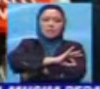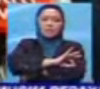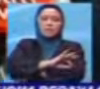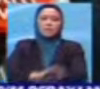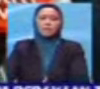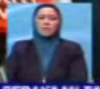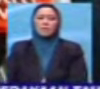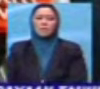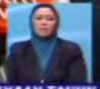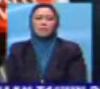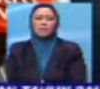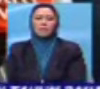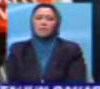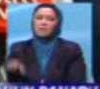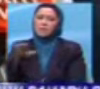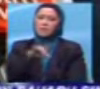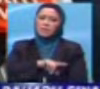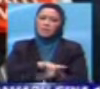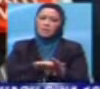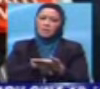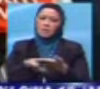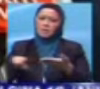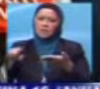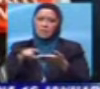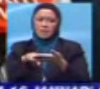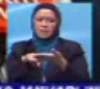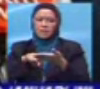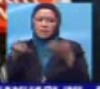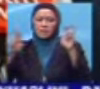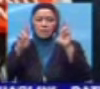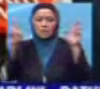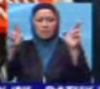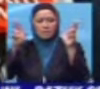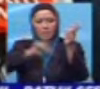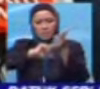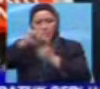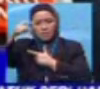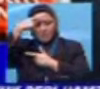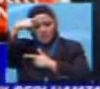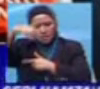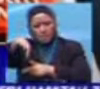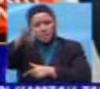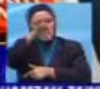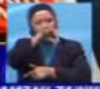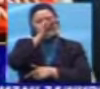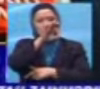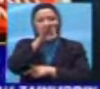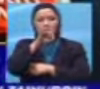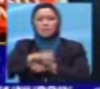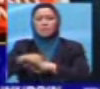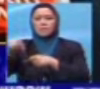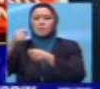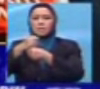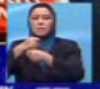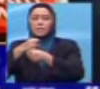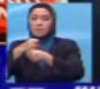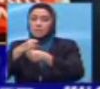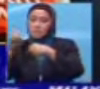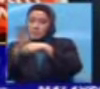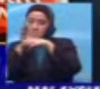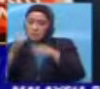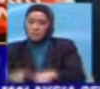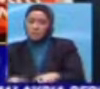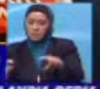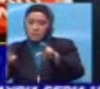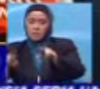Ini dalam hari Rabu ke kelulusan untuk melantik kontraktor diberi dan kerja-kerja dimulakan minggu